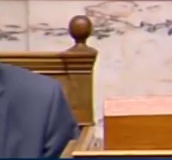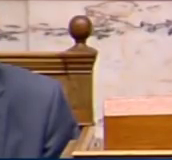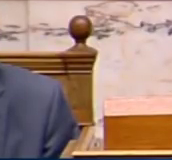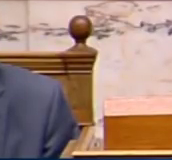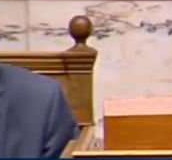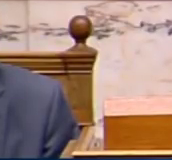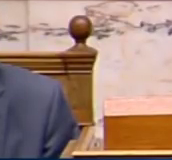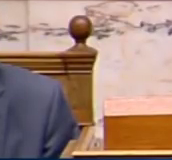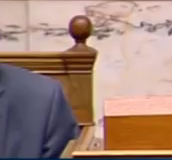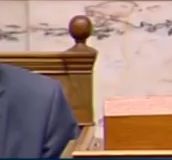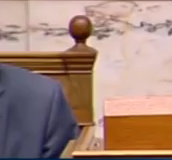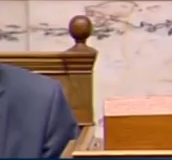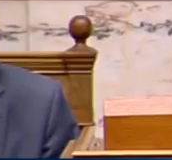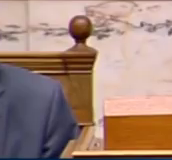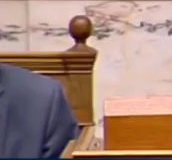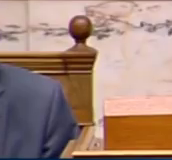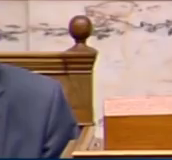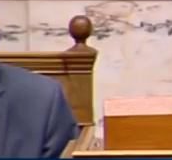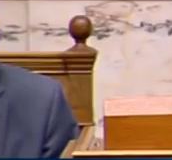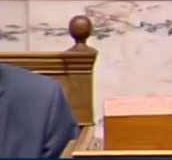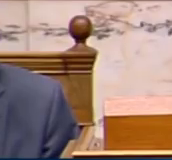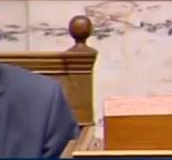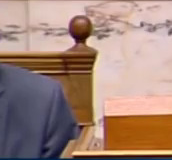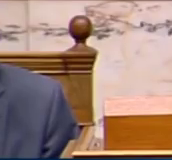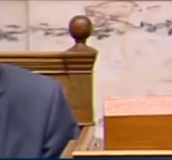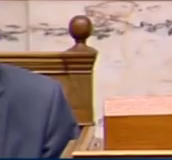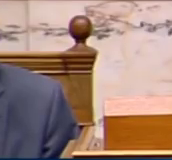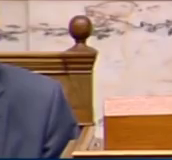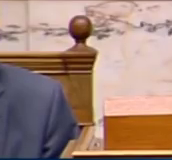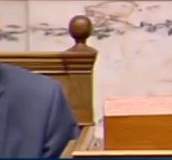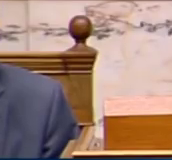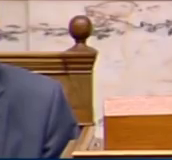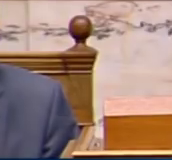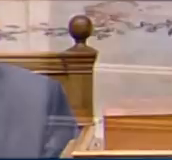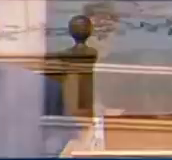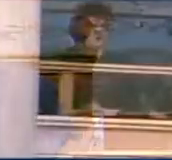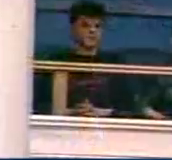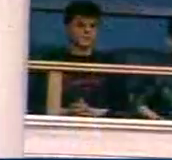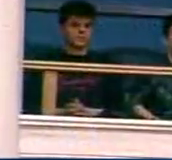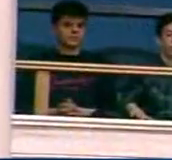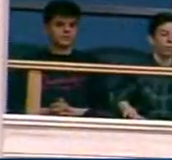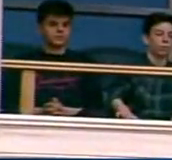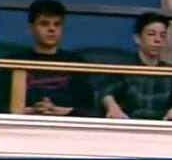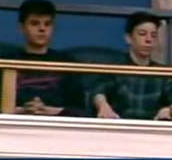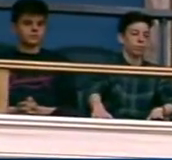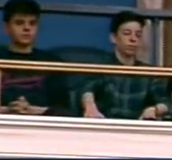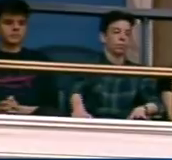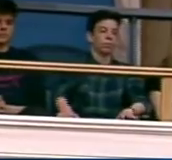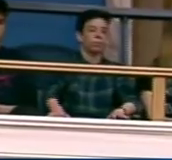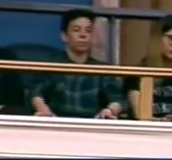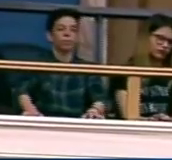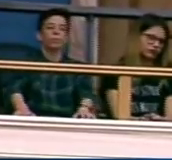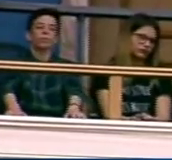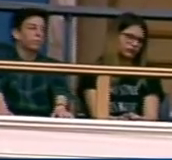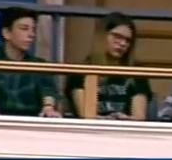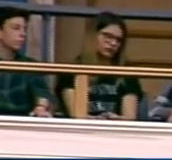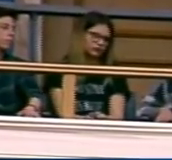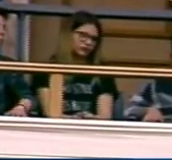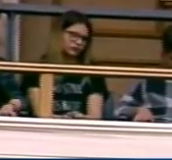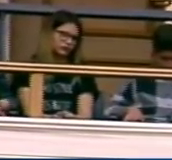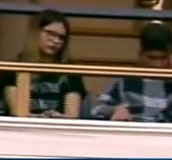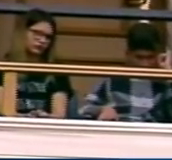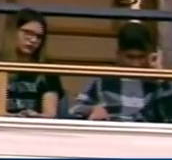ιστορία του κτηρίου και τον τρόπο οργάνωσης και λειτουργίας της Βουλής και ξεναγήθηκαν στην έκθεση της αίθουσας Ελευθέρης Βενιζέλος